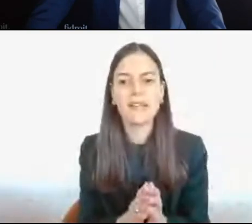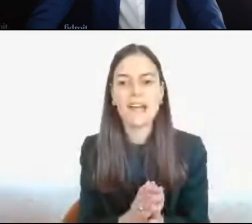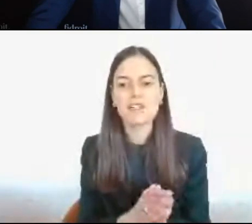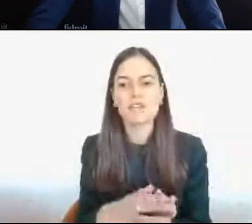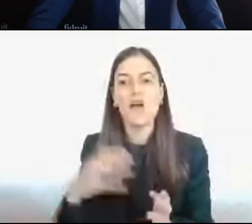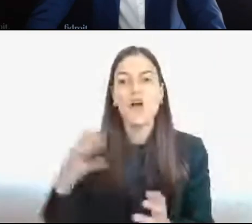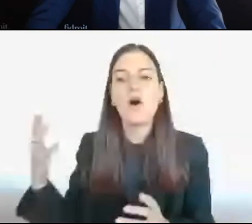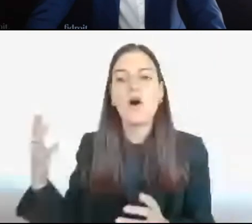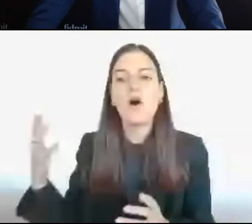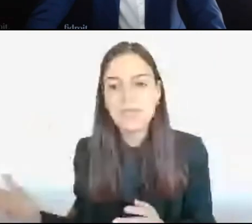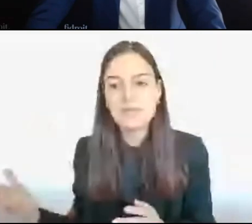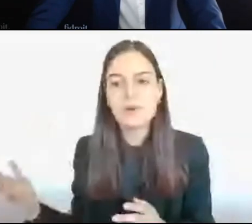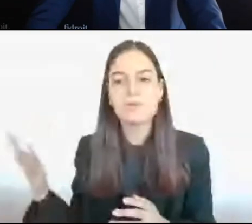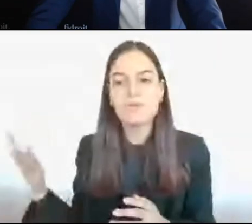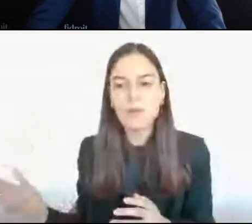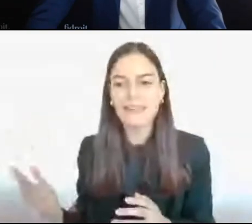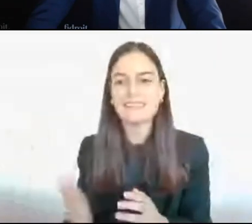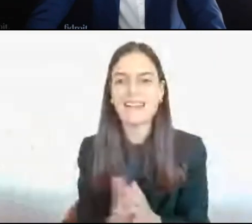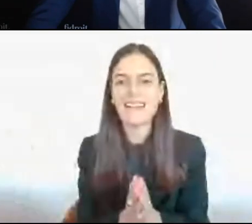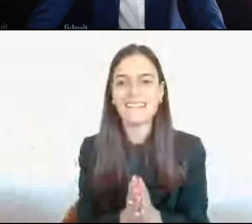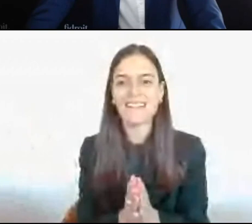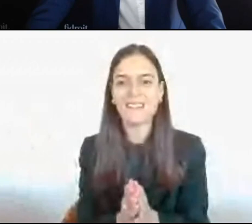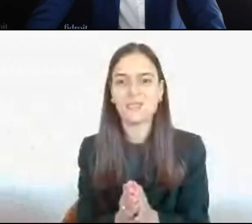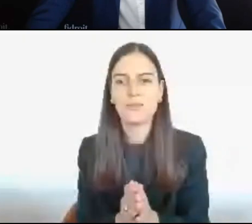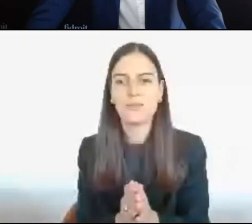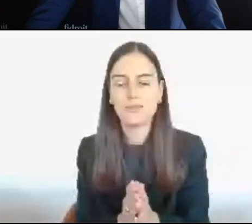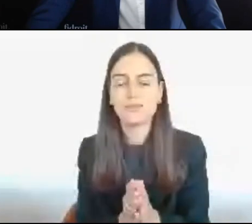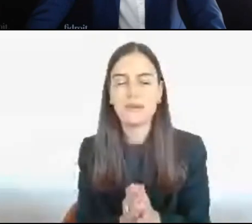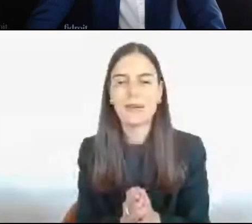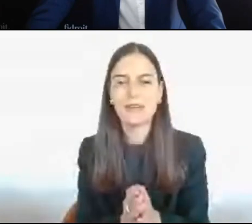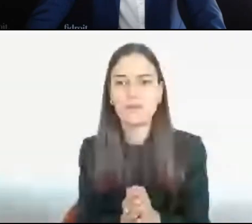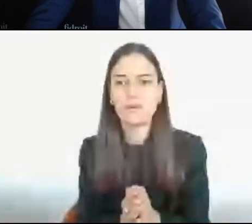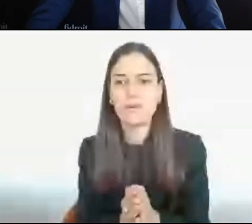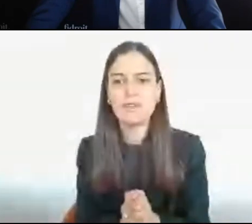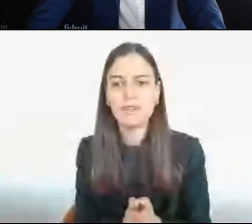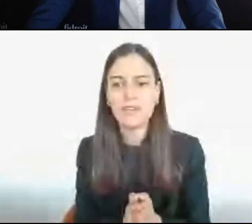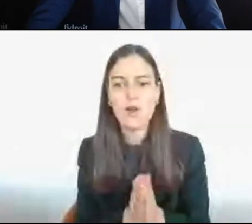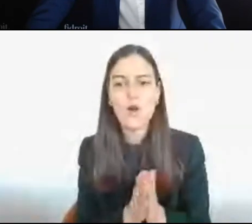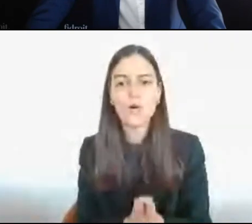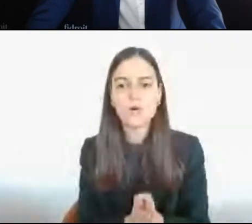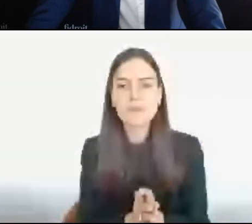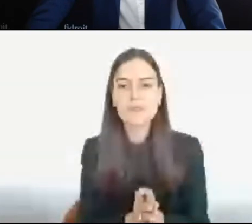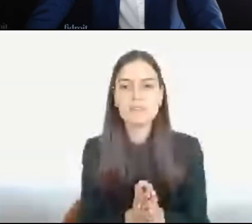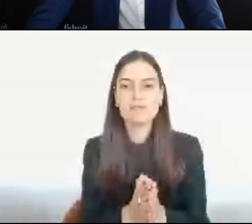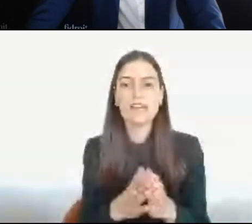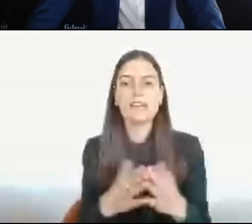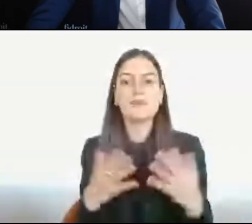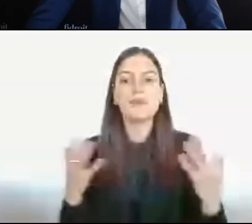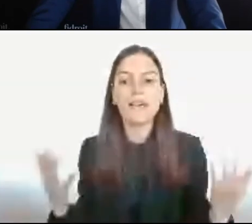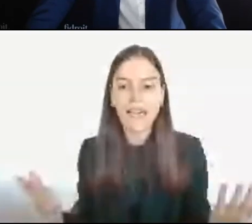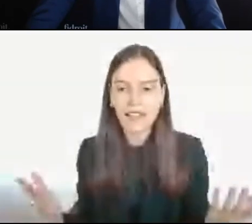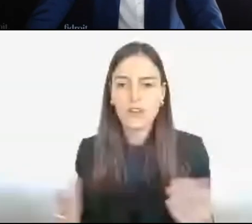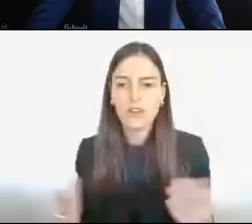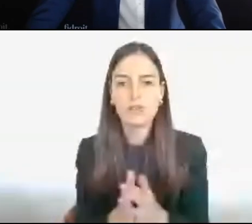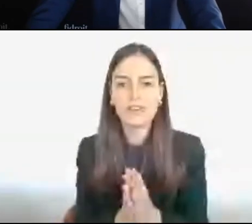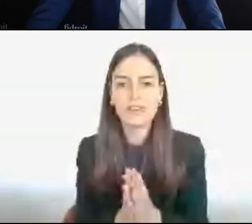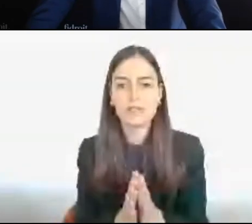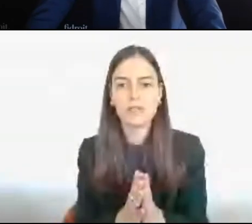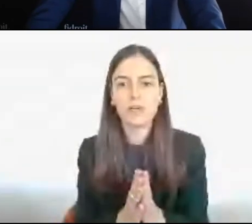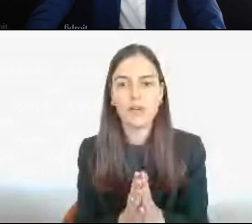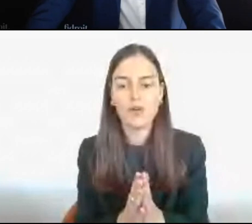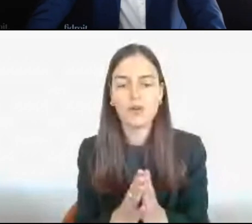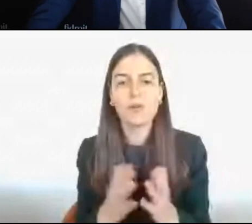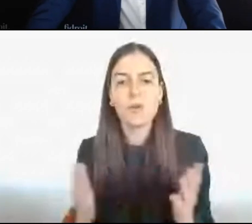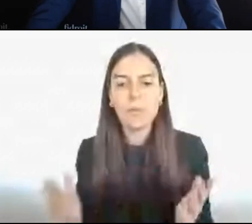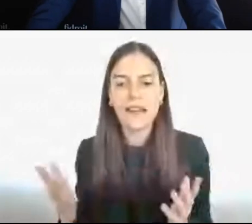quel serait l'âge optimum pour partir à la retraite dont vous parlez, Olivier. Aussi, vous calculerez de